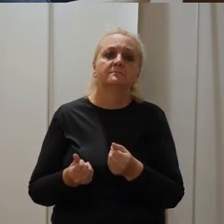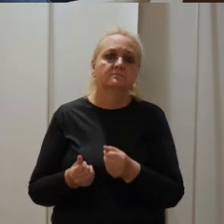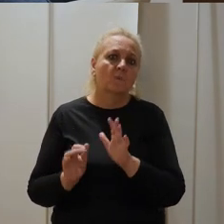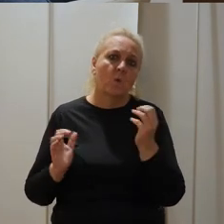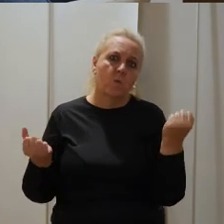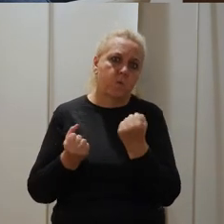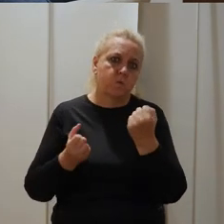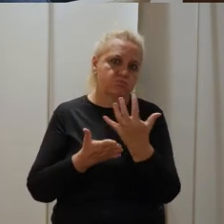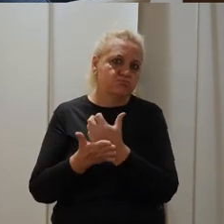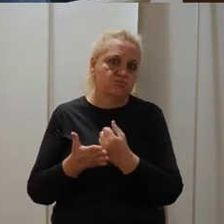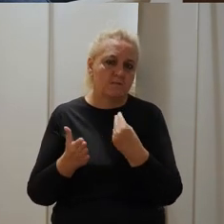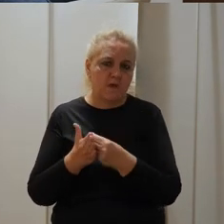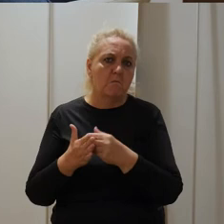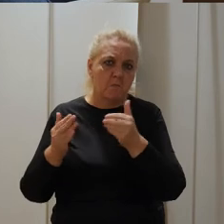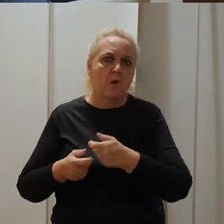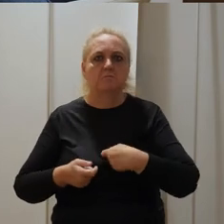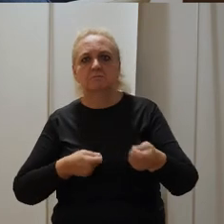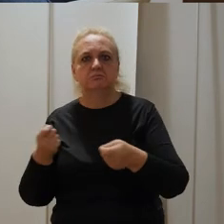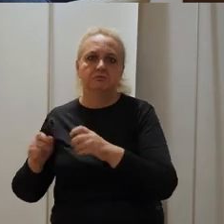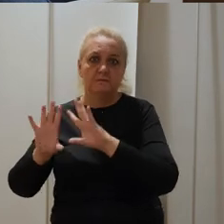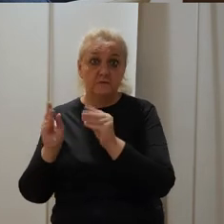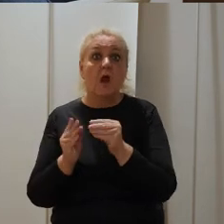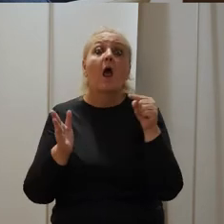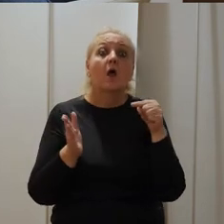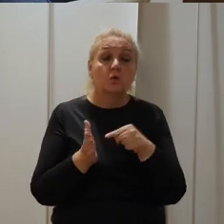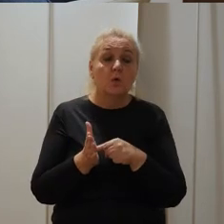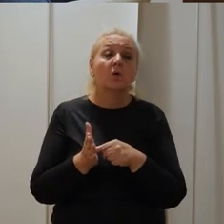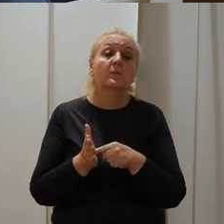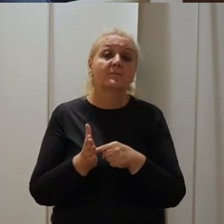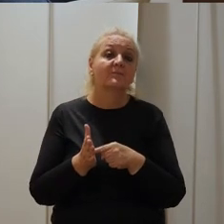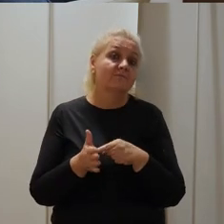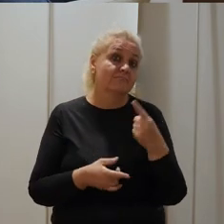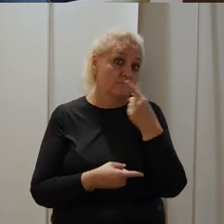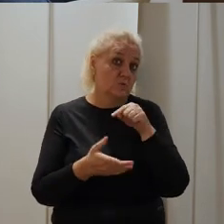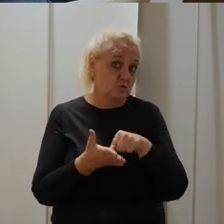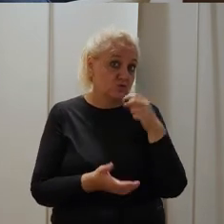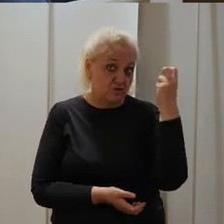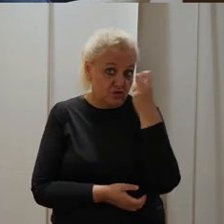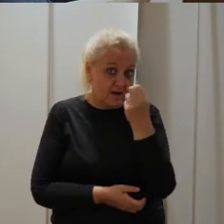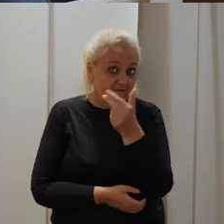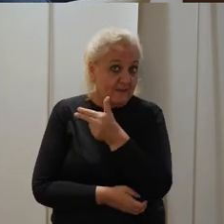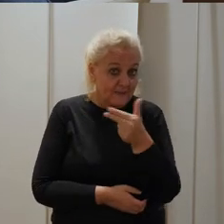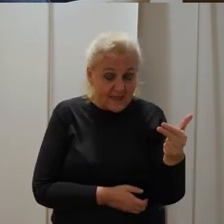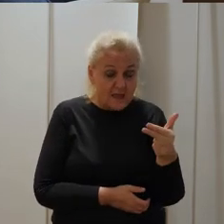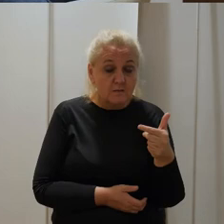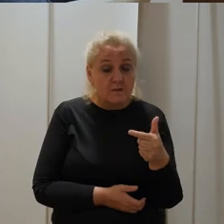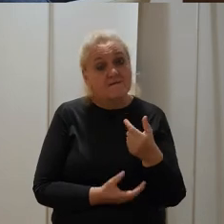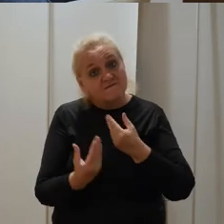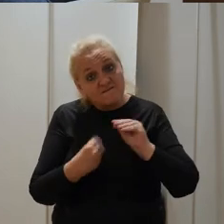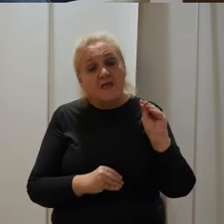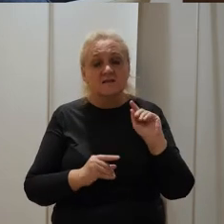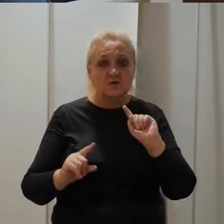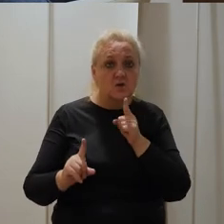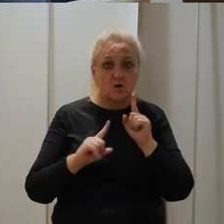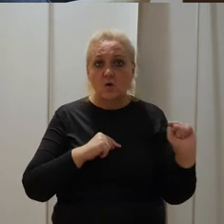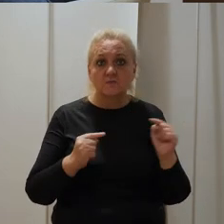tak dużo pieniędzy, że ich na to stać. I tutaj myślę, że to też jest ciekawy temat do jakiejś takiej szerszej rozmowy